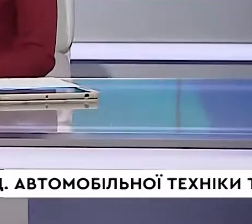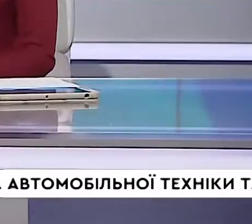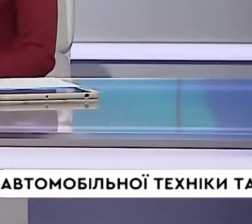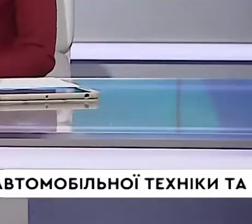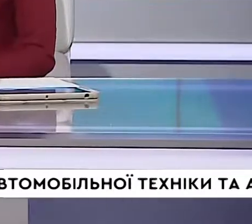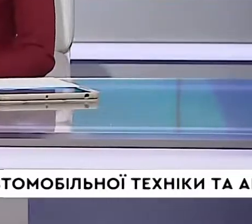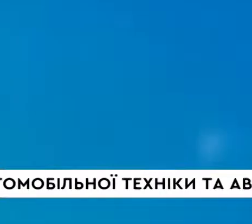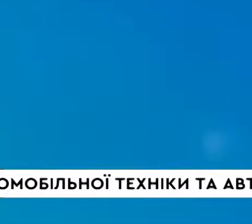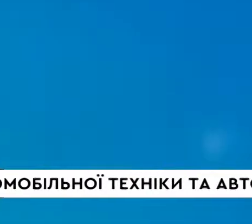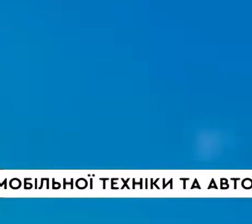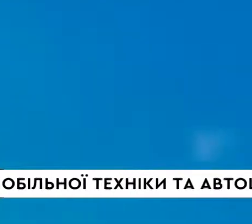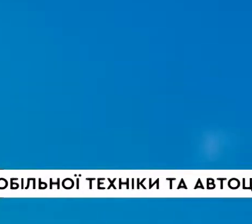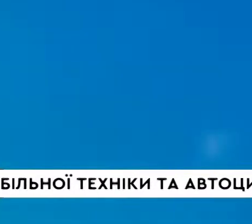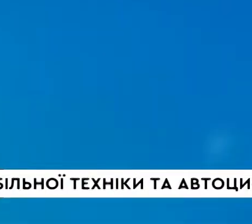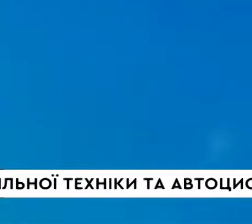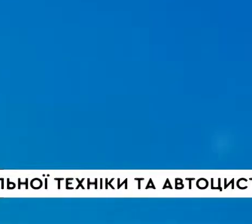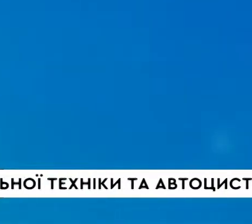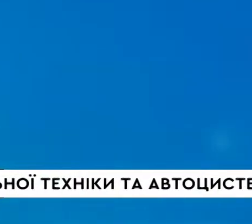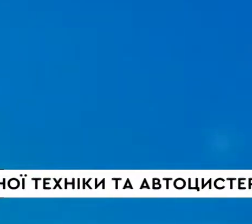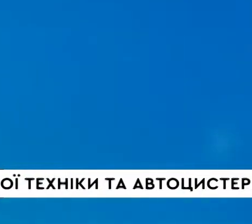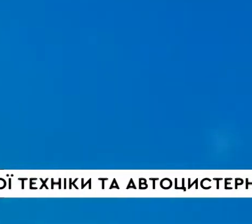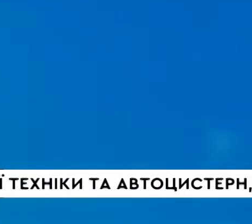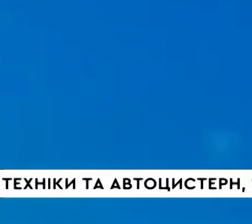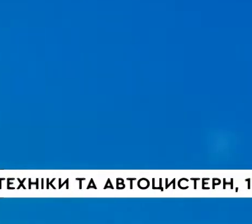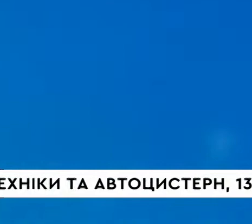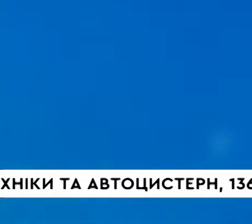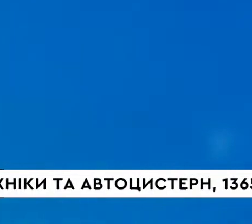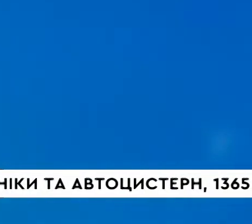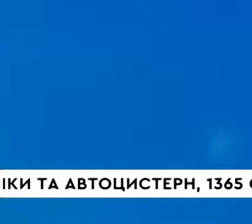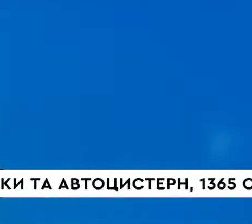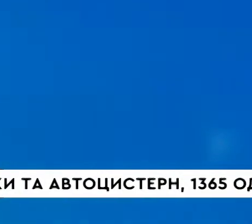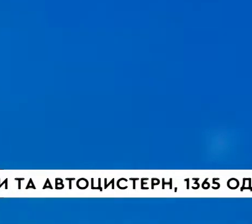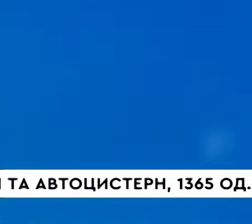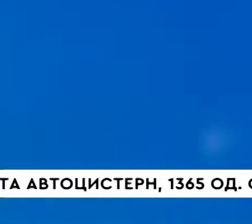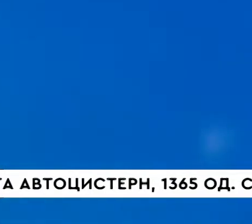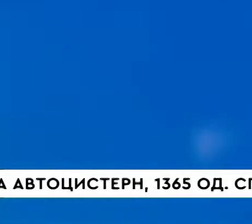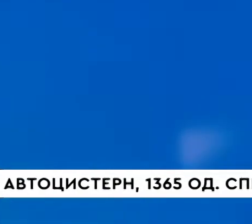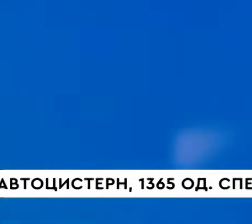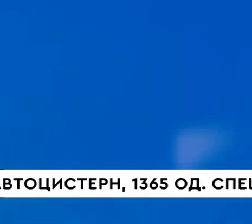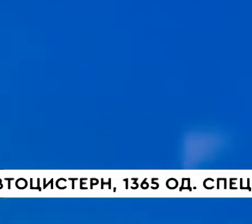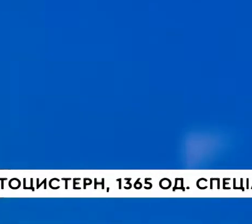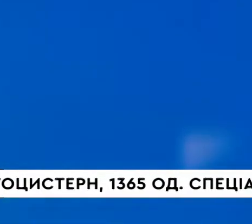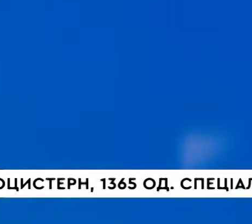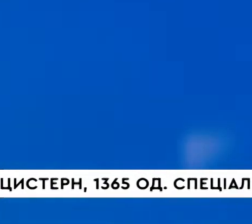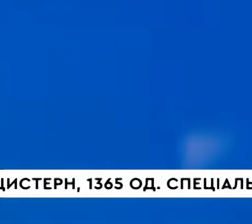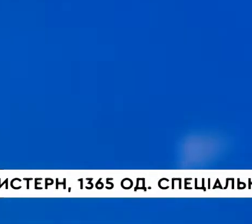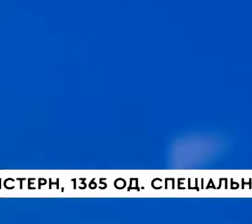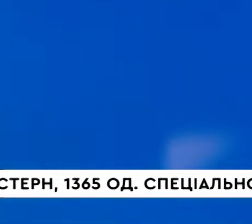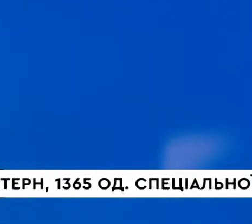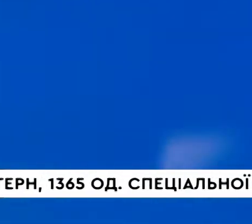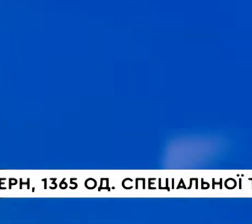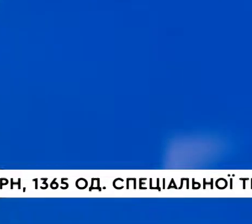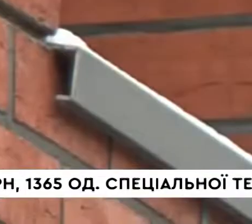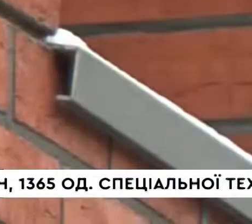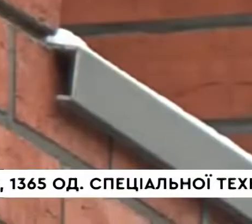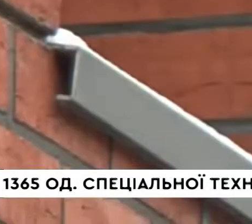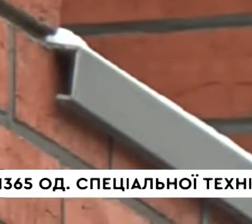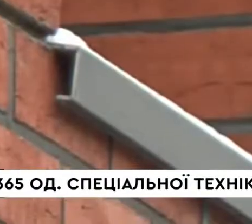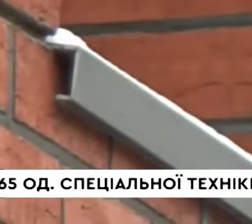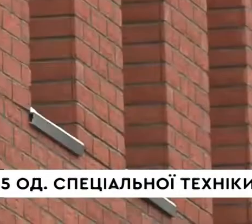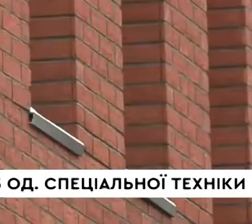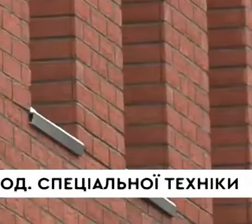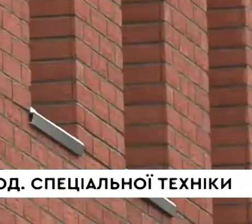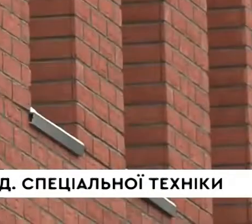Ну що ж, ми рухаємося далі. В Україні створюють єдину платформу відеоспостереження. Про це розповів прем'єр-міністр Денис Шмигаль під час